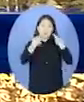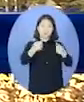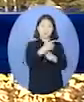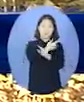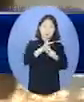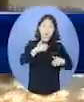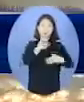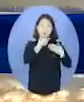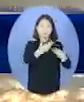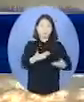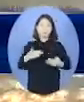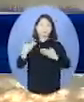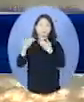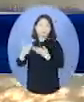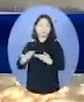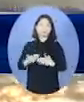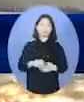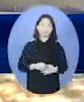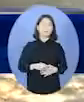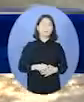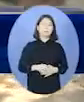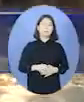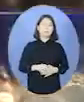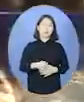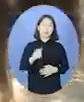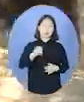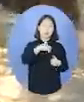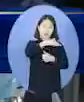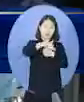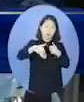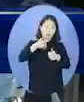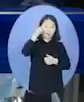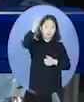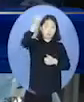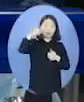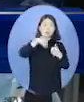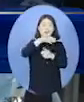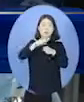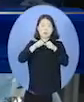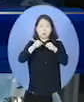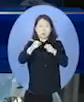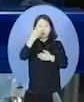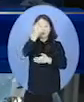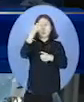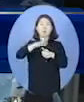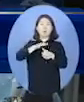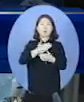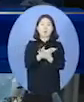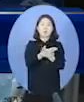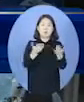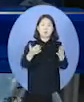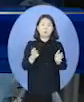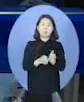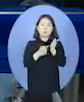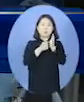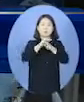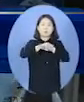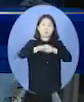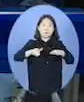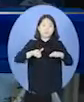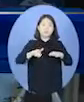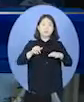자원봉사자가 참여해 다양한 봉사활동을 펼쳤습니다. 환경 캠페인, 환경 정화활동, 청소년 나눔